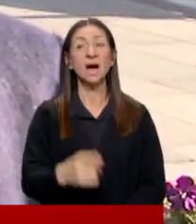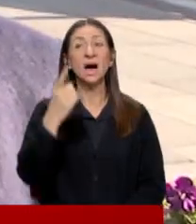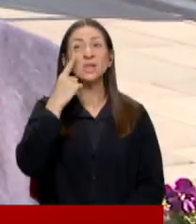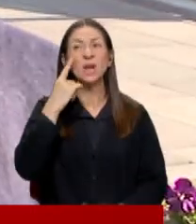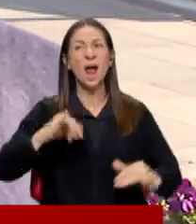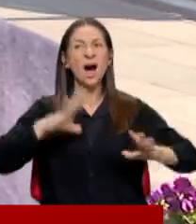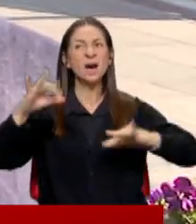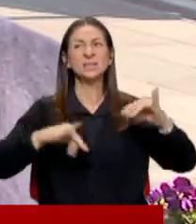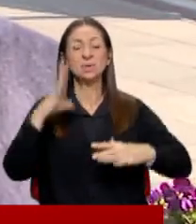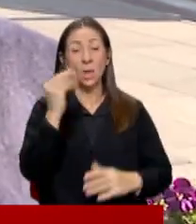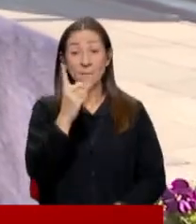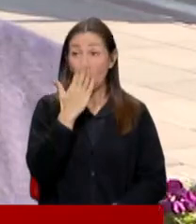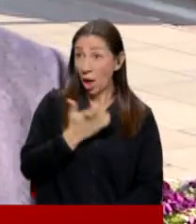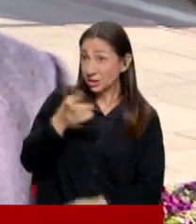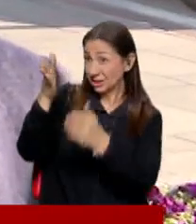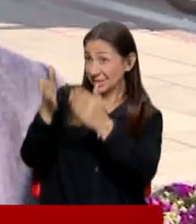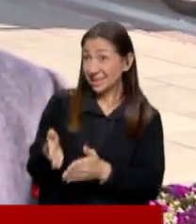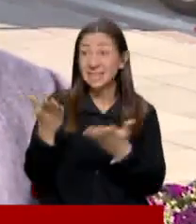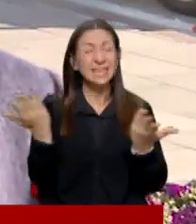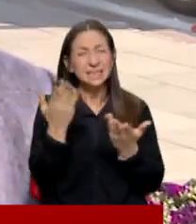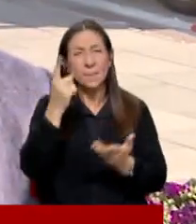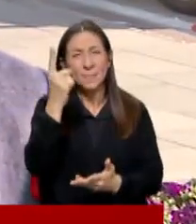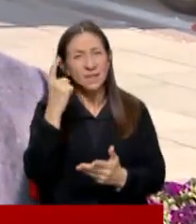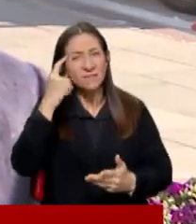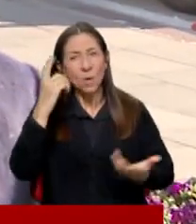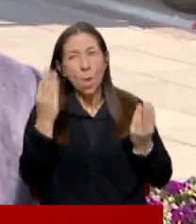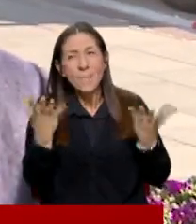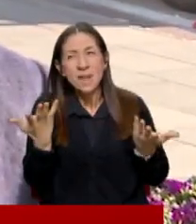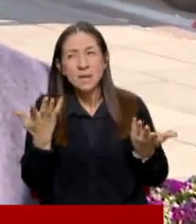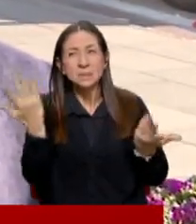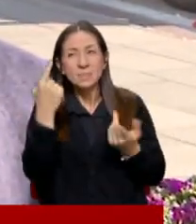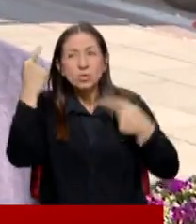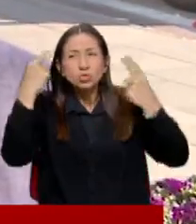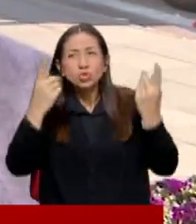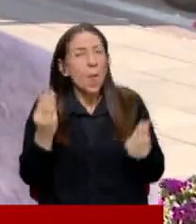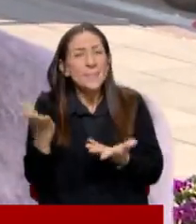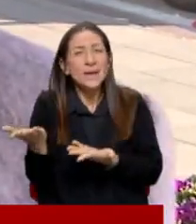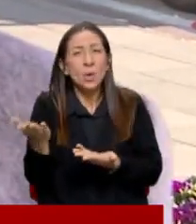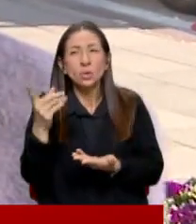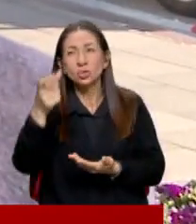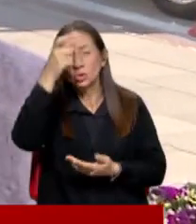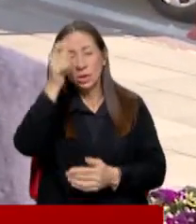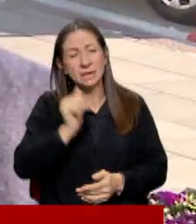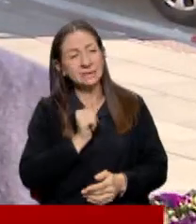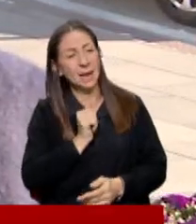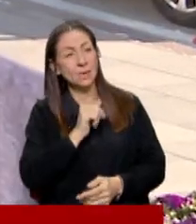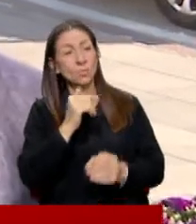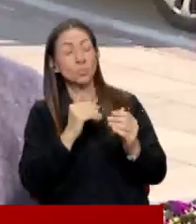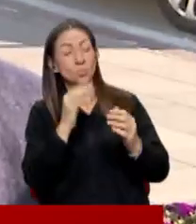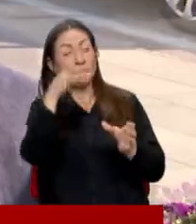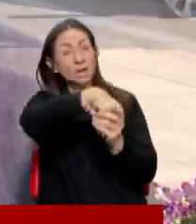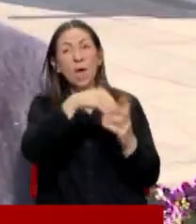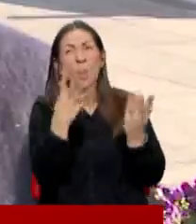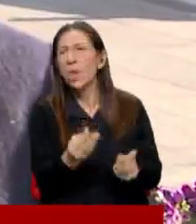Atatürk'ten rahatsız olan bir öğrencinin nasıl bir ideolojisi olabilir, nasıl bir düşüncesi olabilir? Onu Türk Silahlı Kuvvetleri'nin